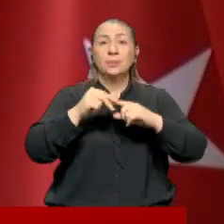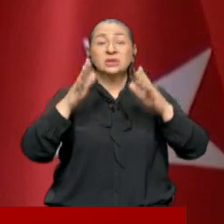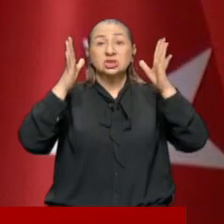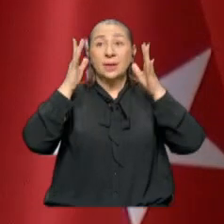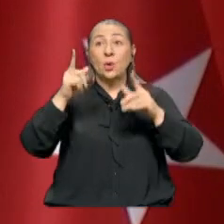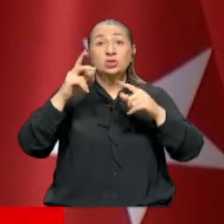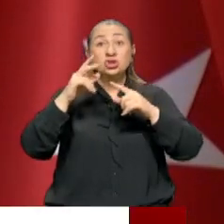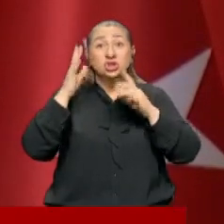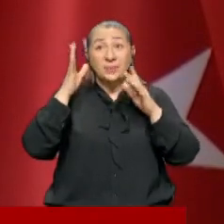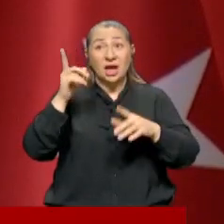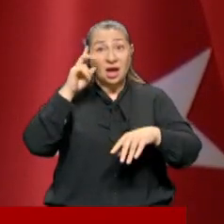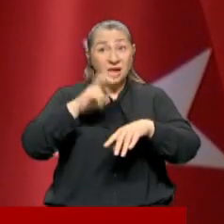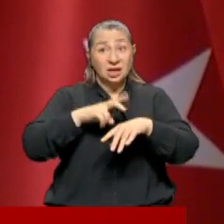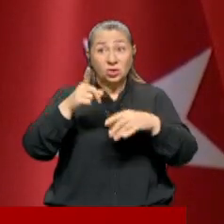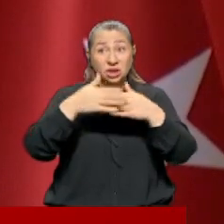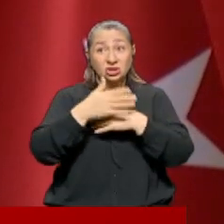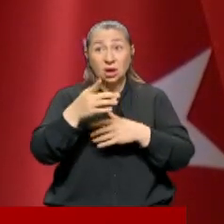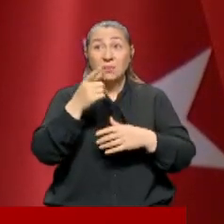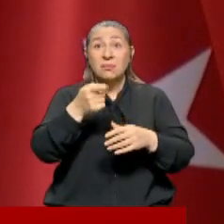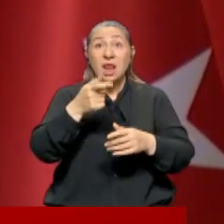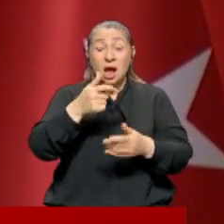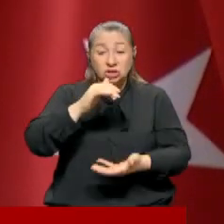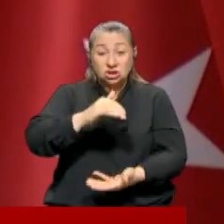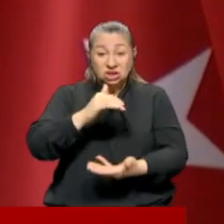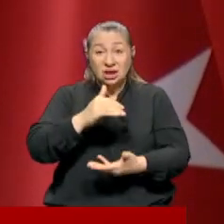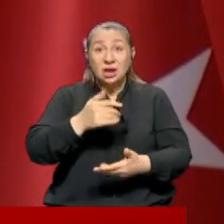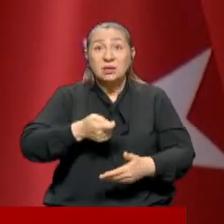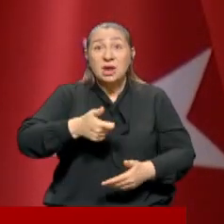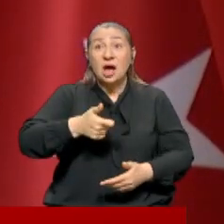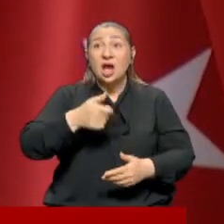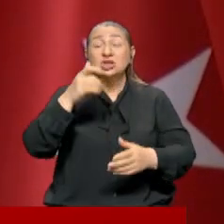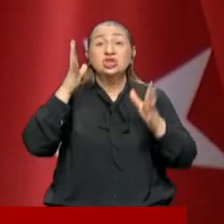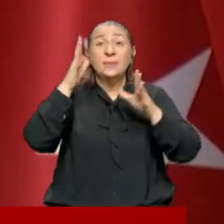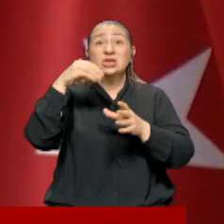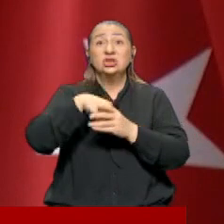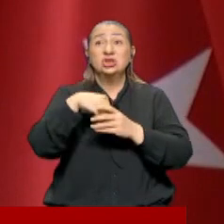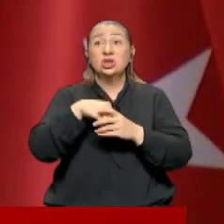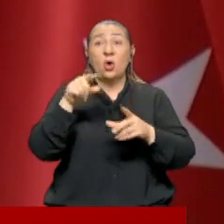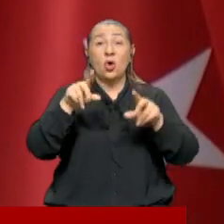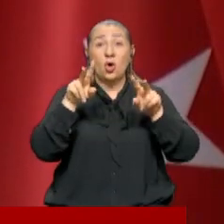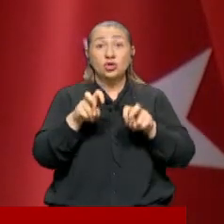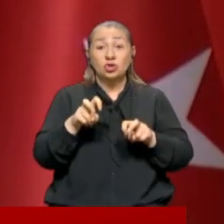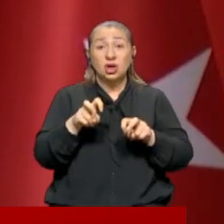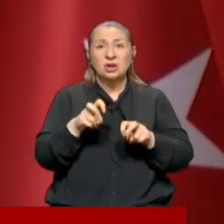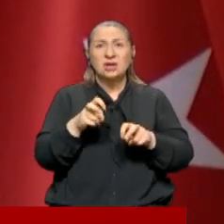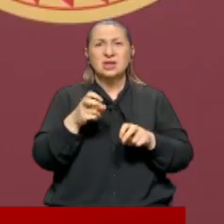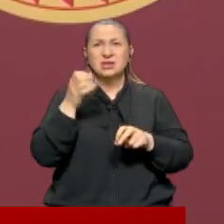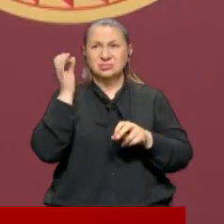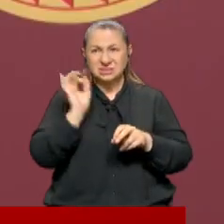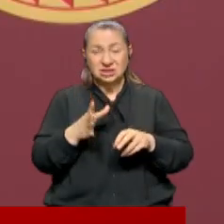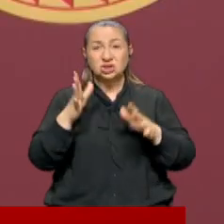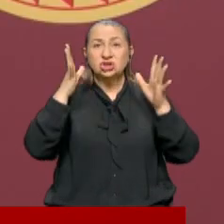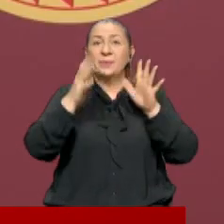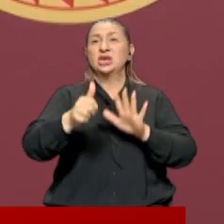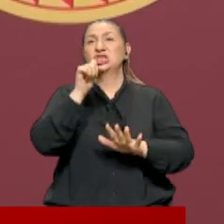O camiyi de hatırlayın o geceyi. Bira kutularıyla caminin içinde o oturan müptezeller